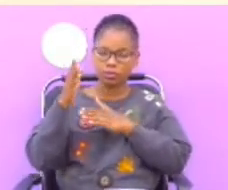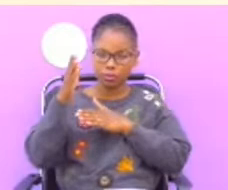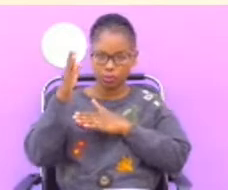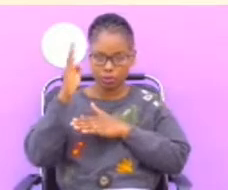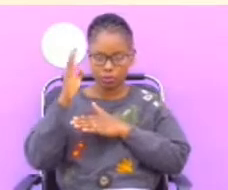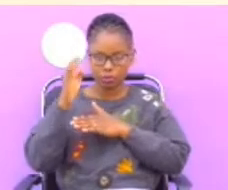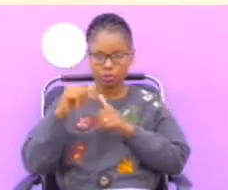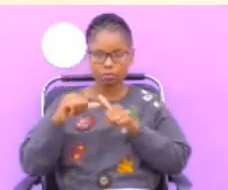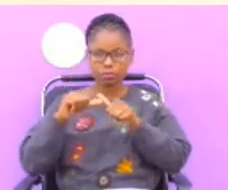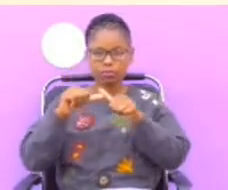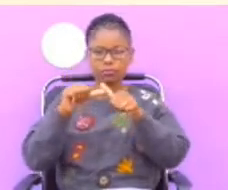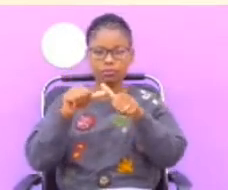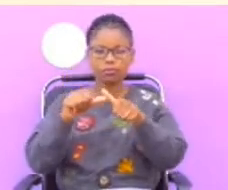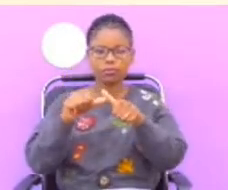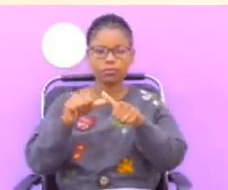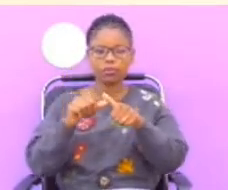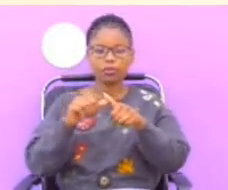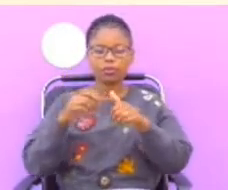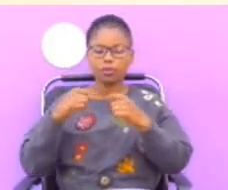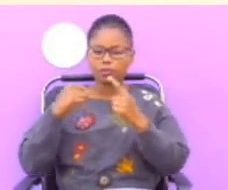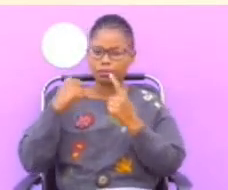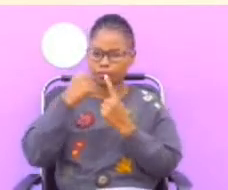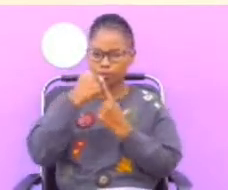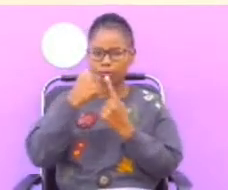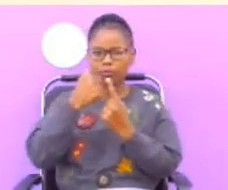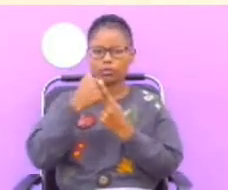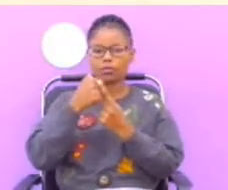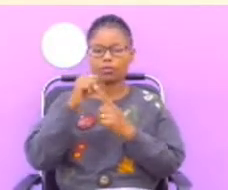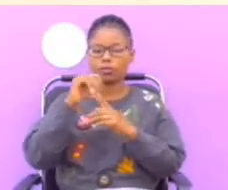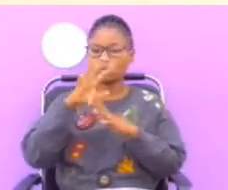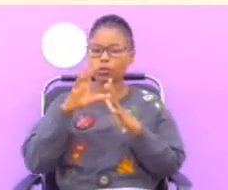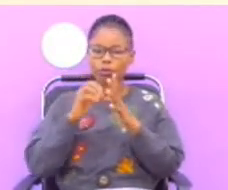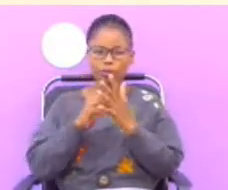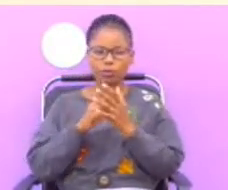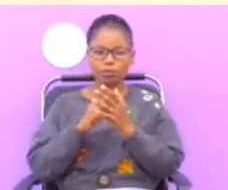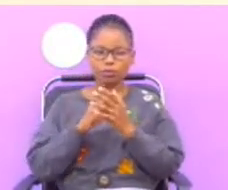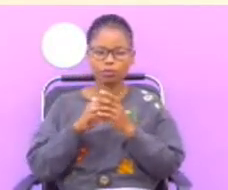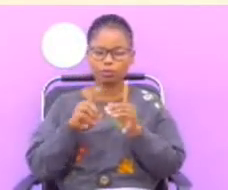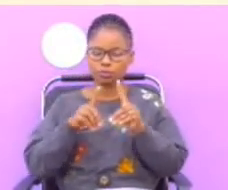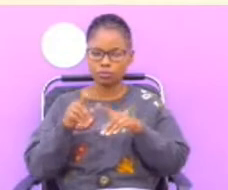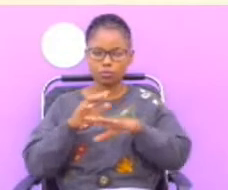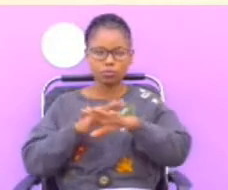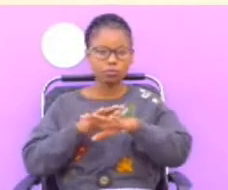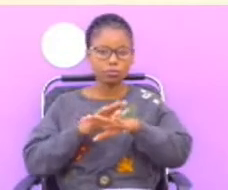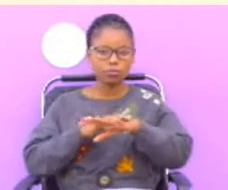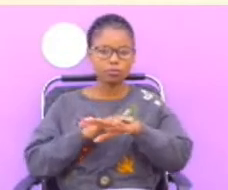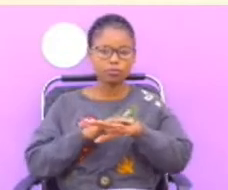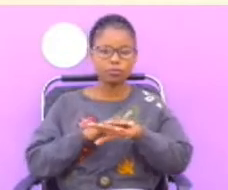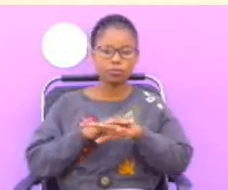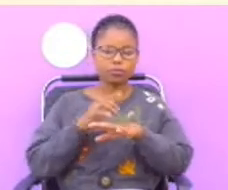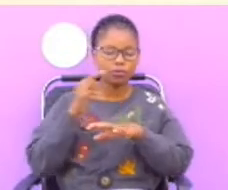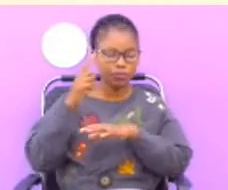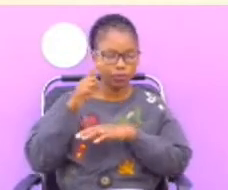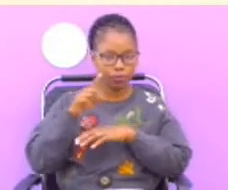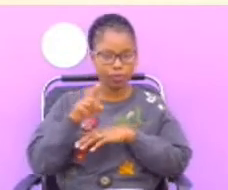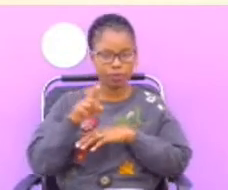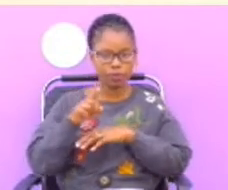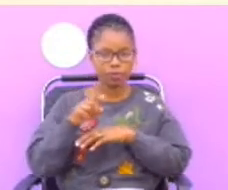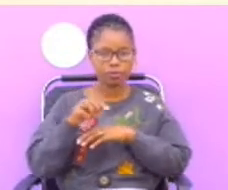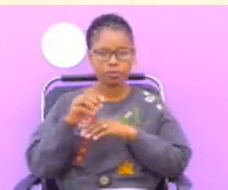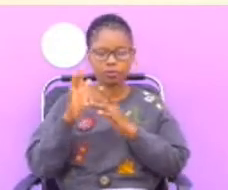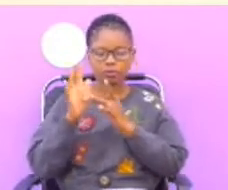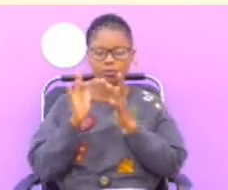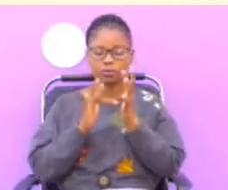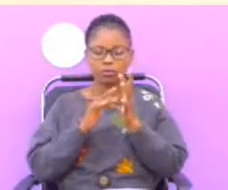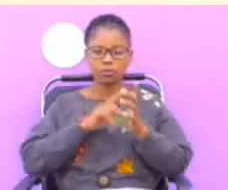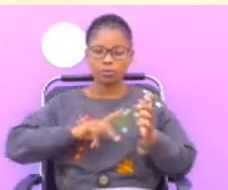agutoranirie na akurwirire mbara, ona agwike maundu mothe mega. Jesu ni muthamaki wa